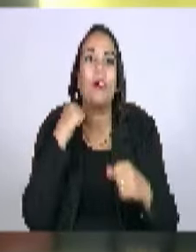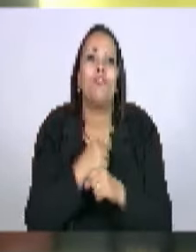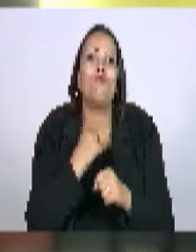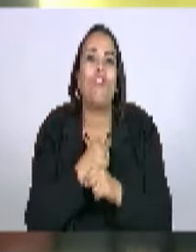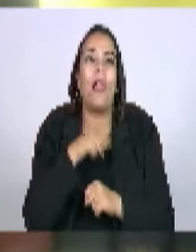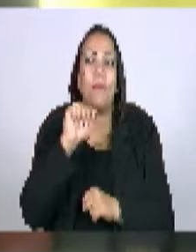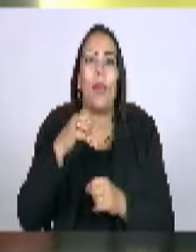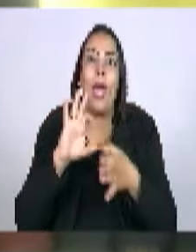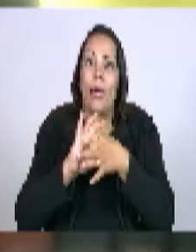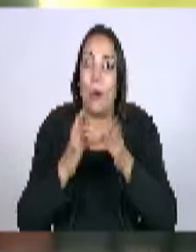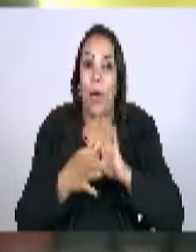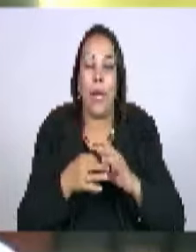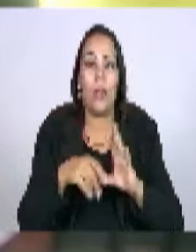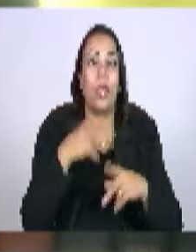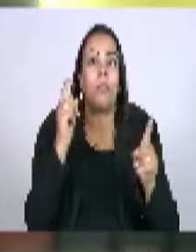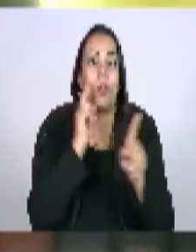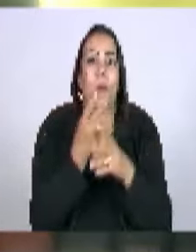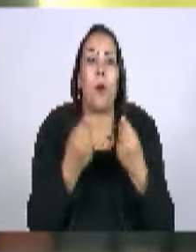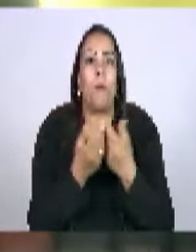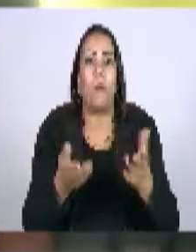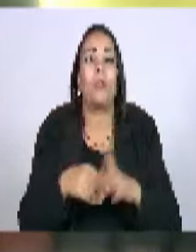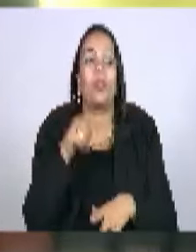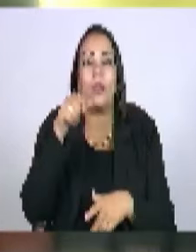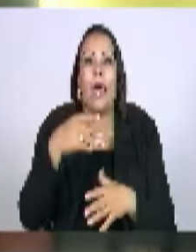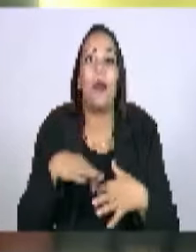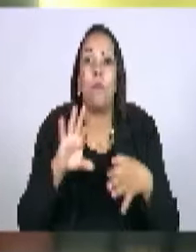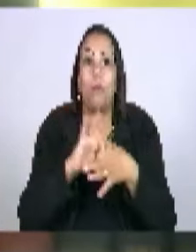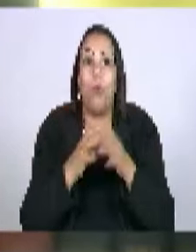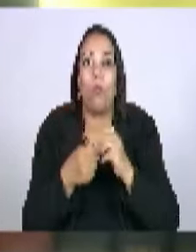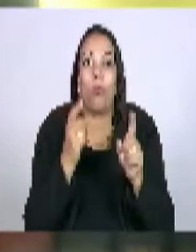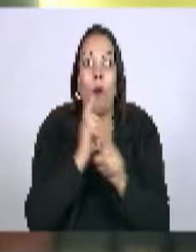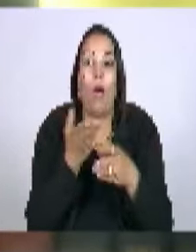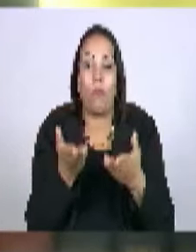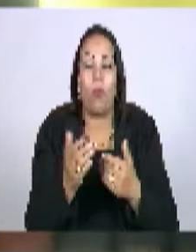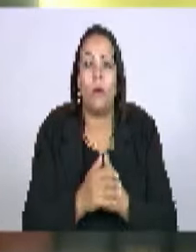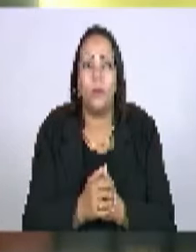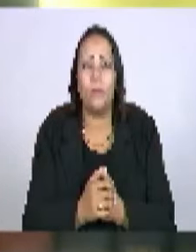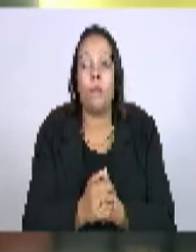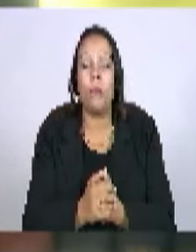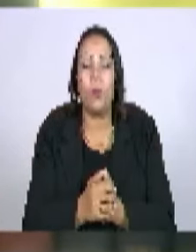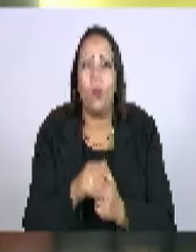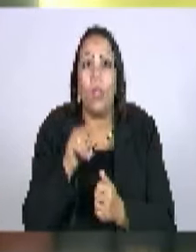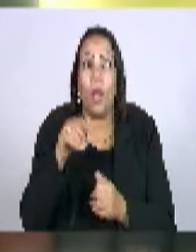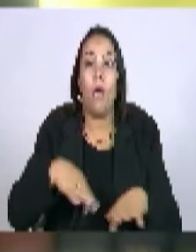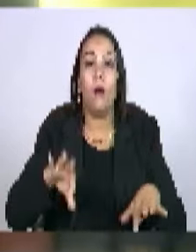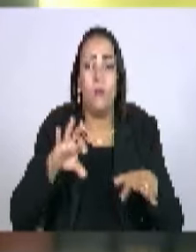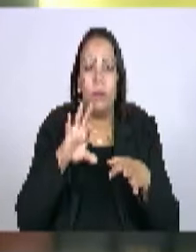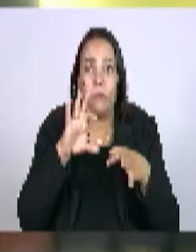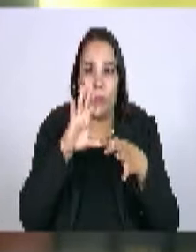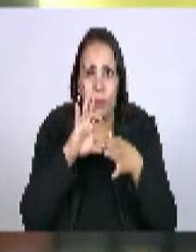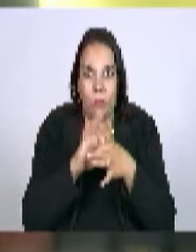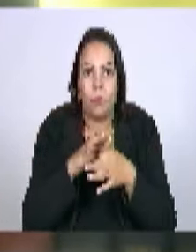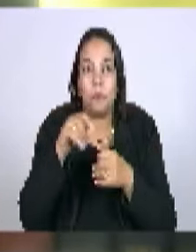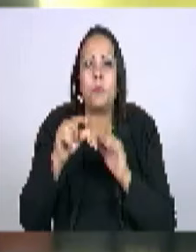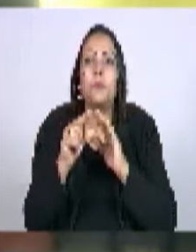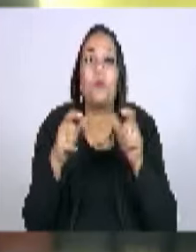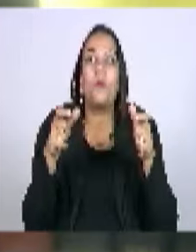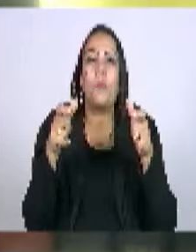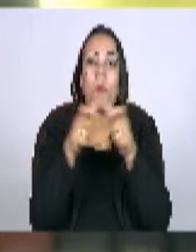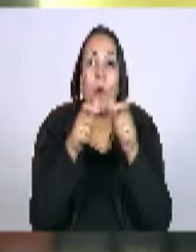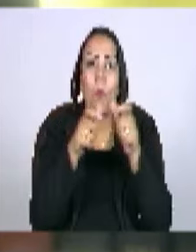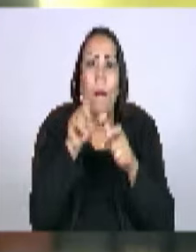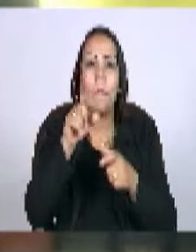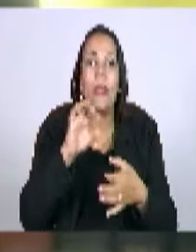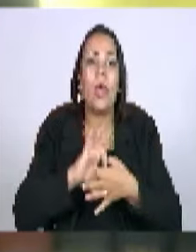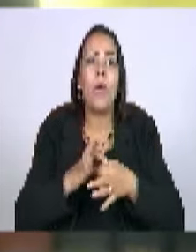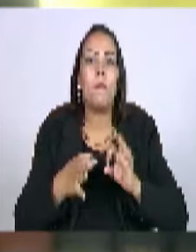الاهلي والملتقى ده اللي موجود الملتقى ده كان بيتعلق بمجموعه من الجمعيات